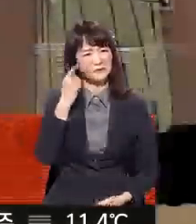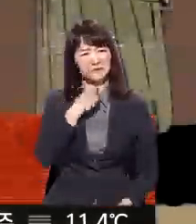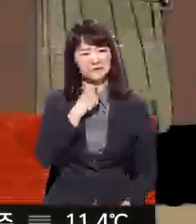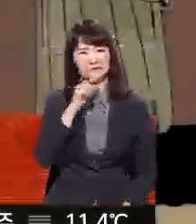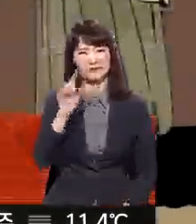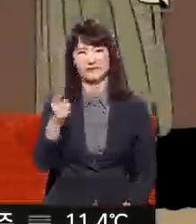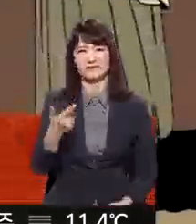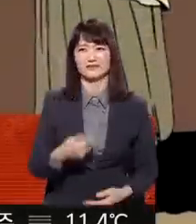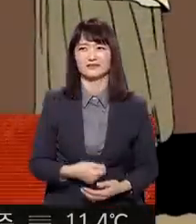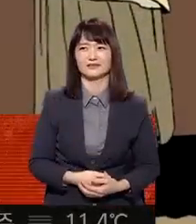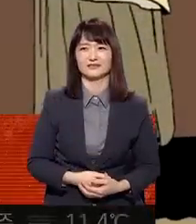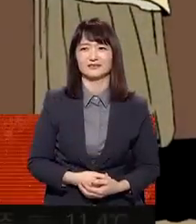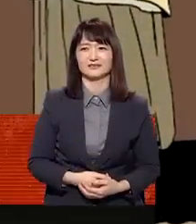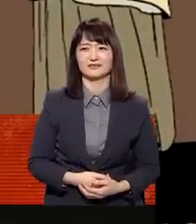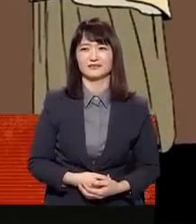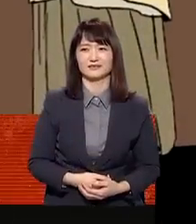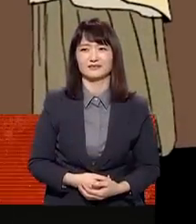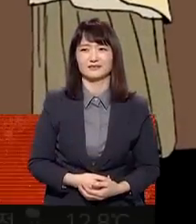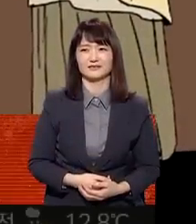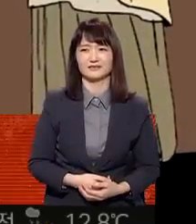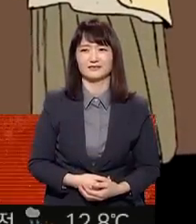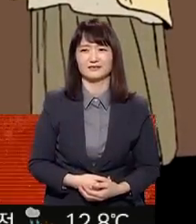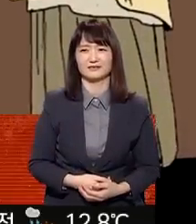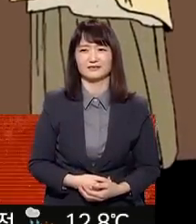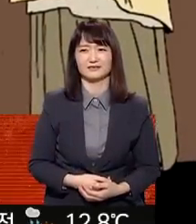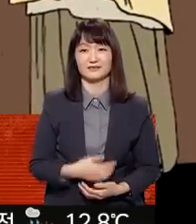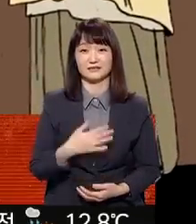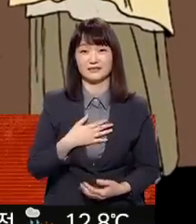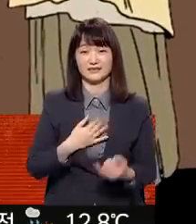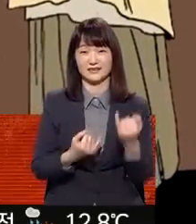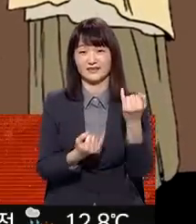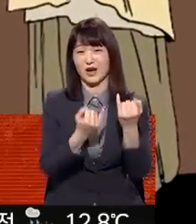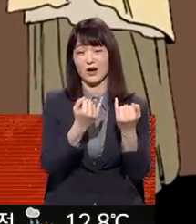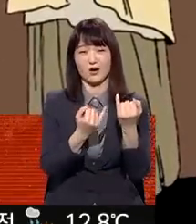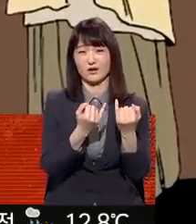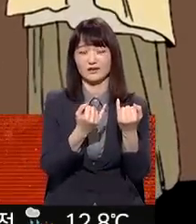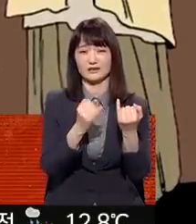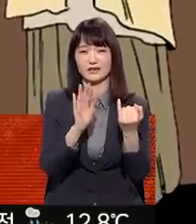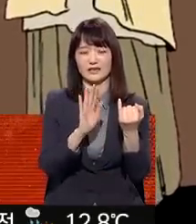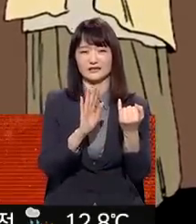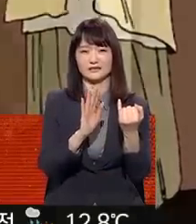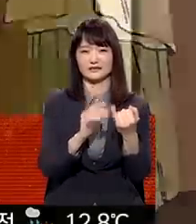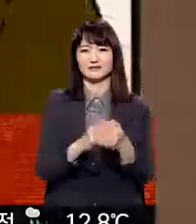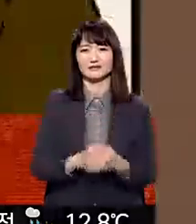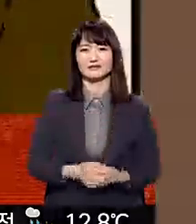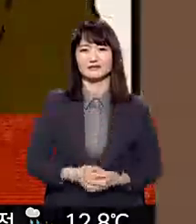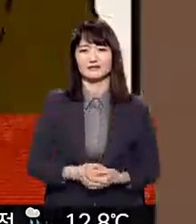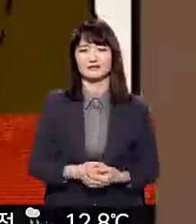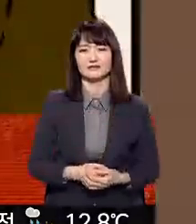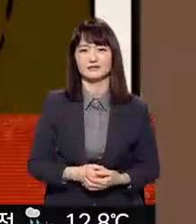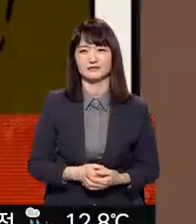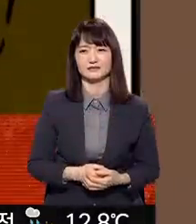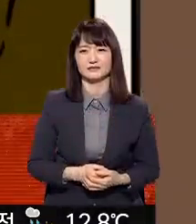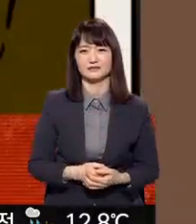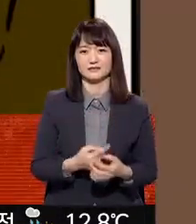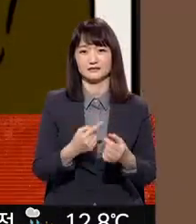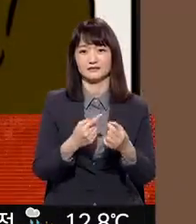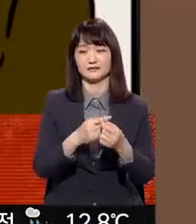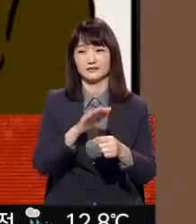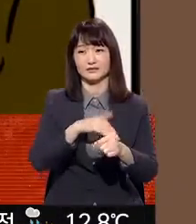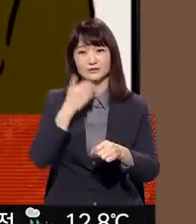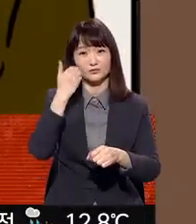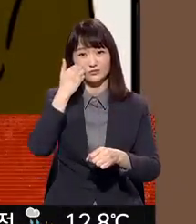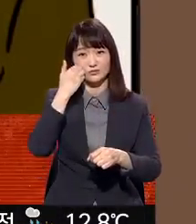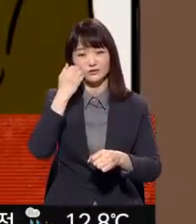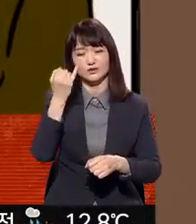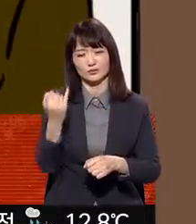사실은 그런 시각 사실 뭐, 제가 여자 자매가 아니기 때문에 일단은 제 첫 번째 잘못은 동생이